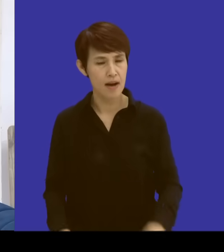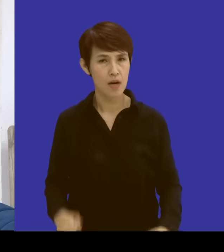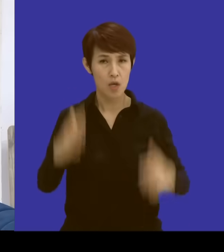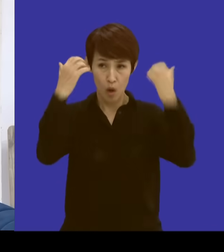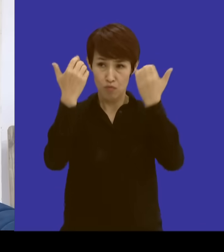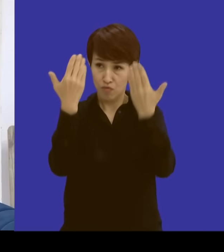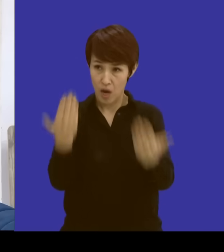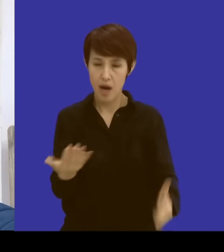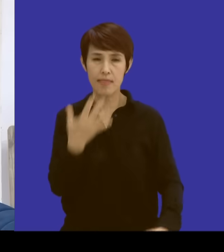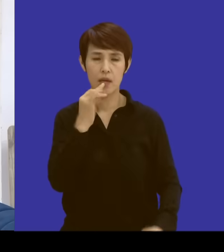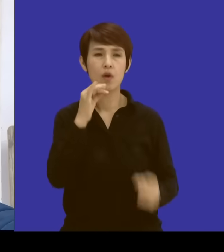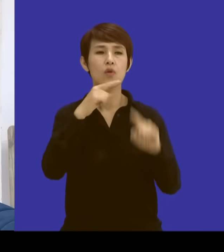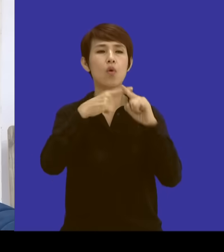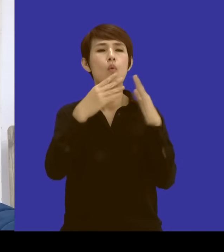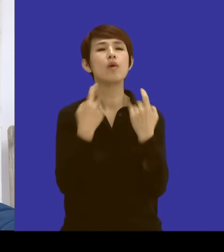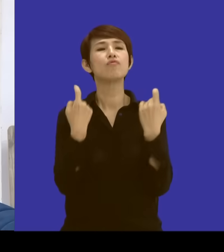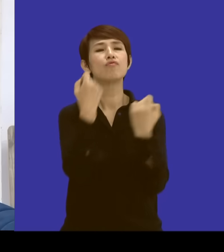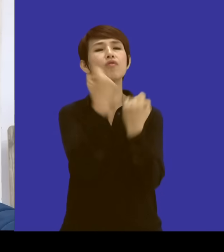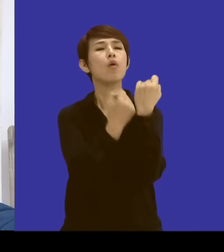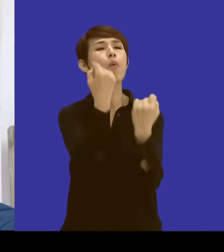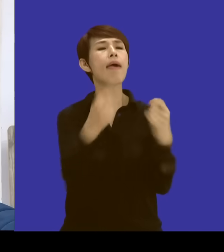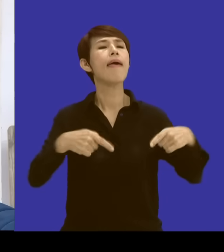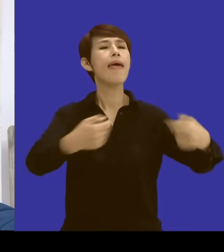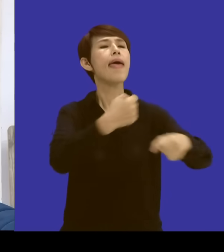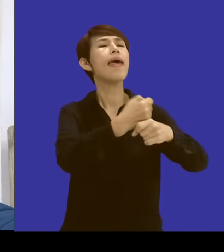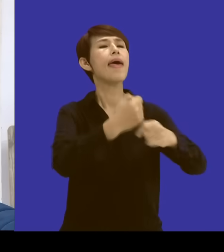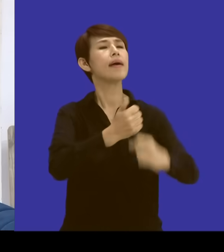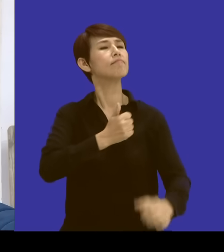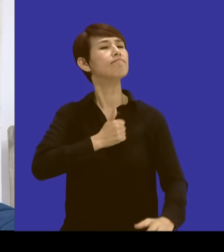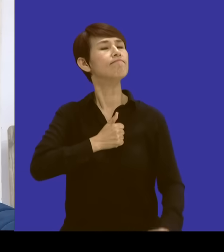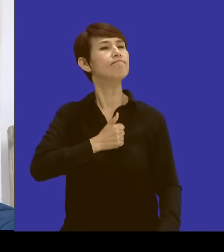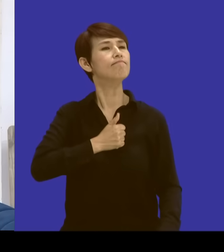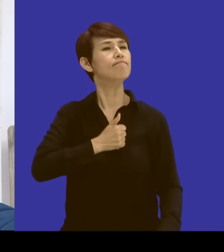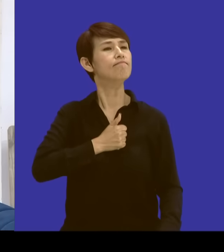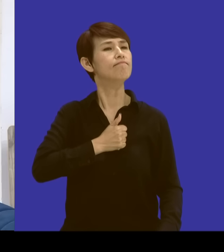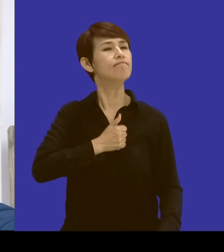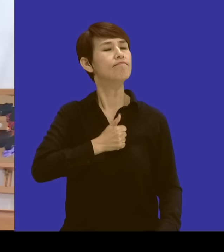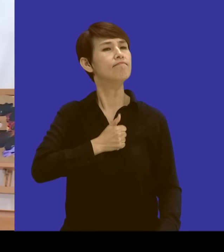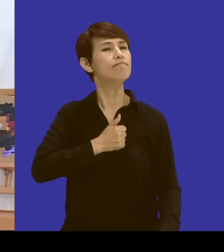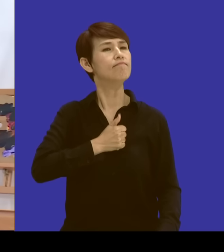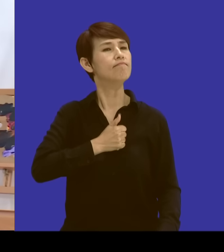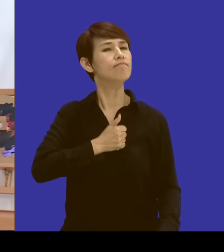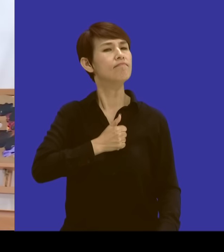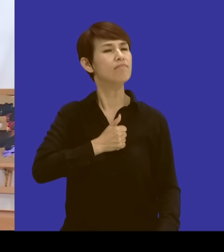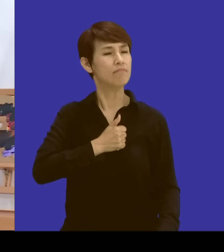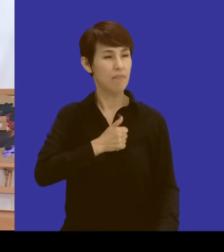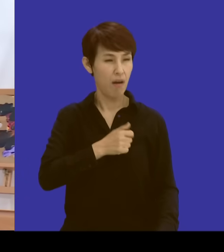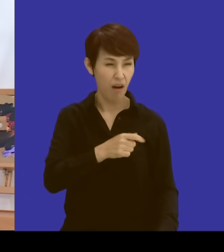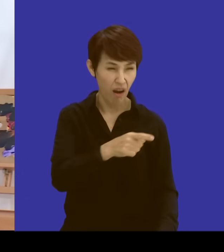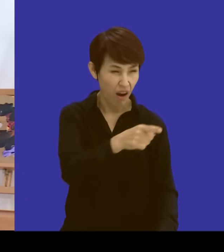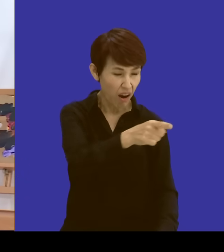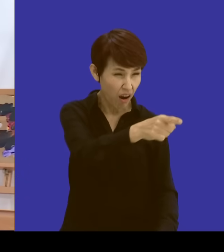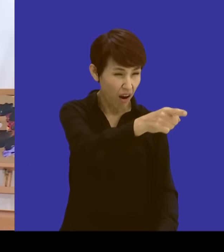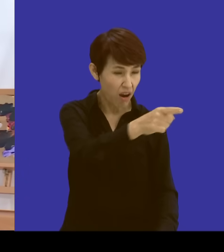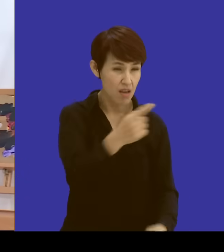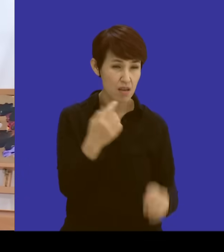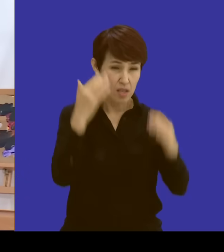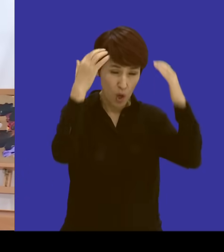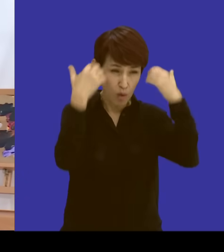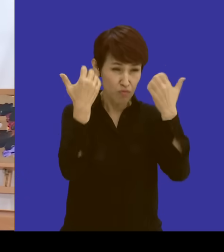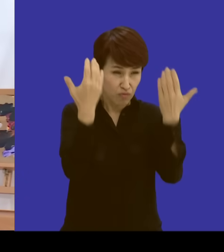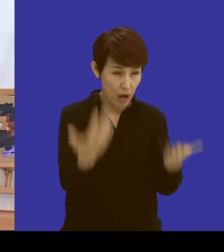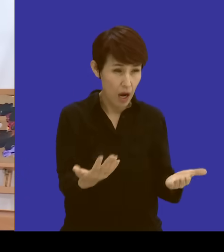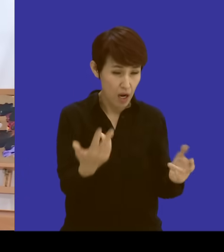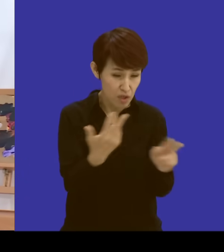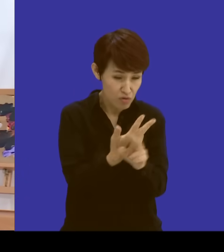당연히 이렇게 하면서 사실 그렇게 열심히 하면서 저한테 있는 마음은 뭐냐면 어떻게 휴가를 내고 여름 휴가